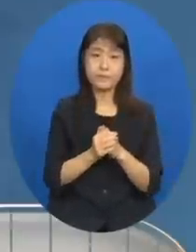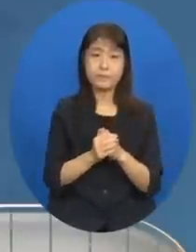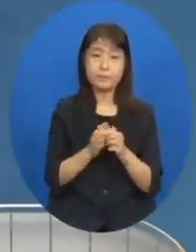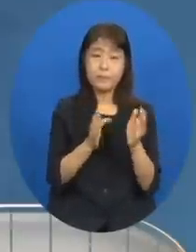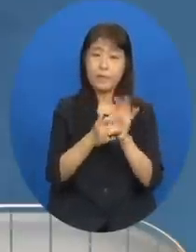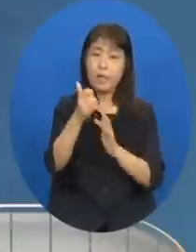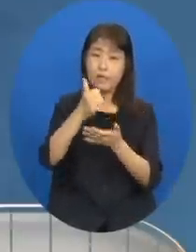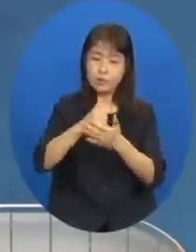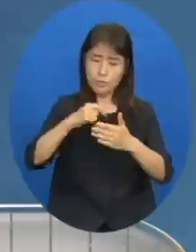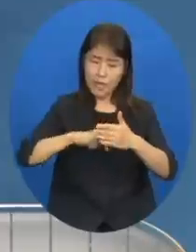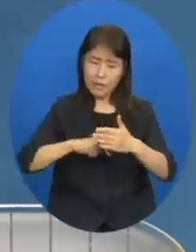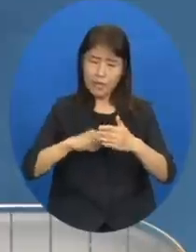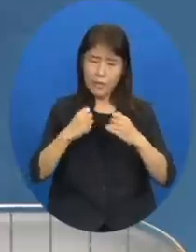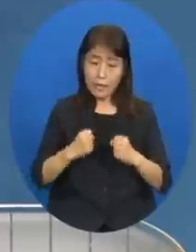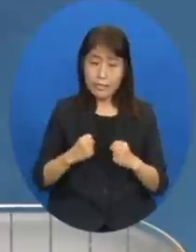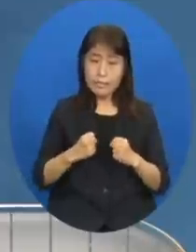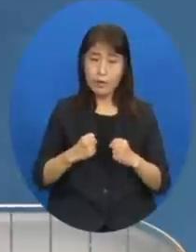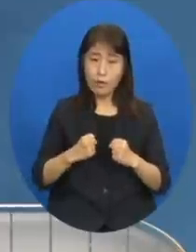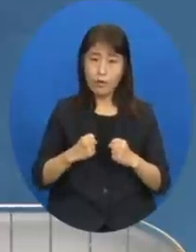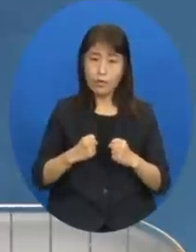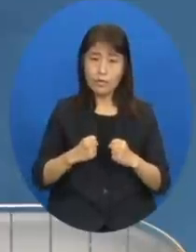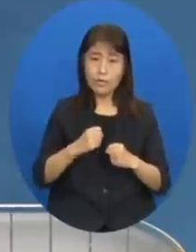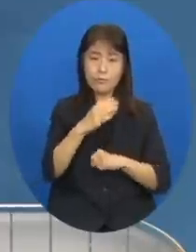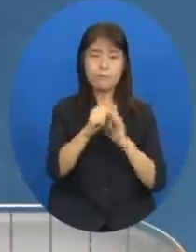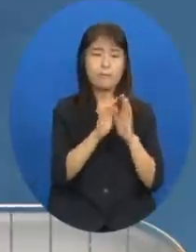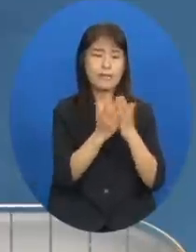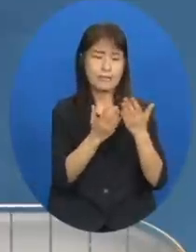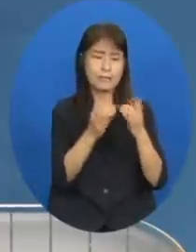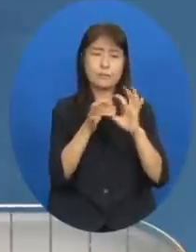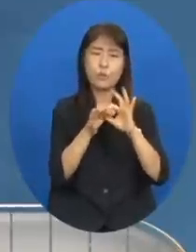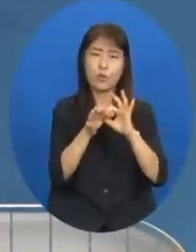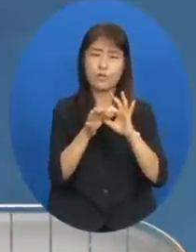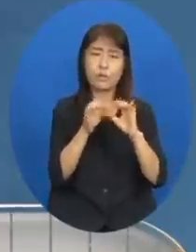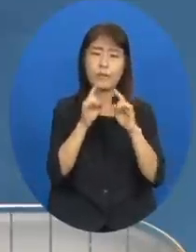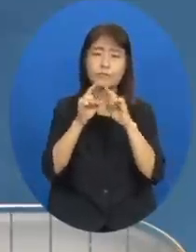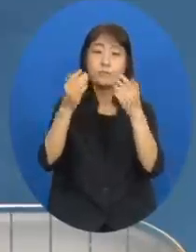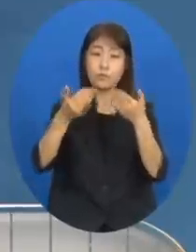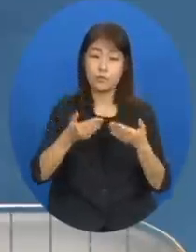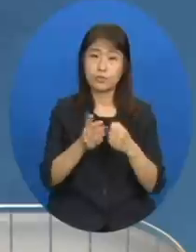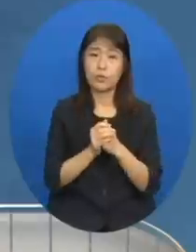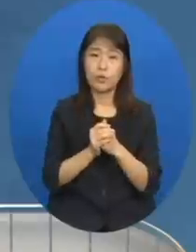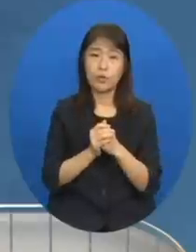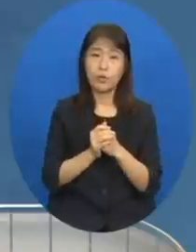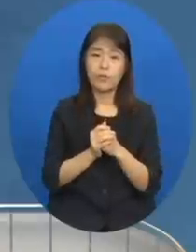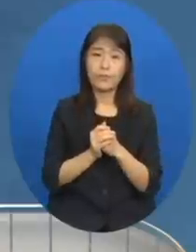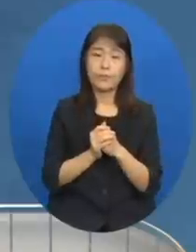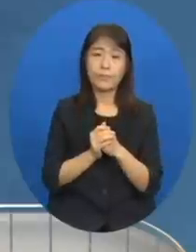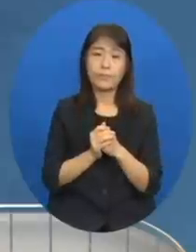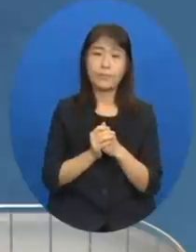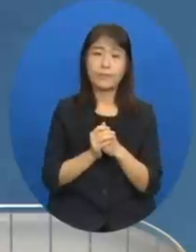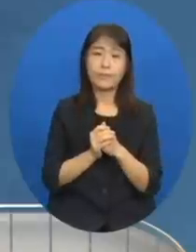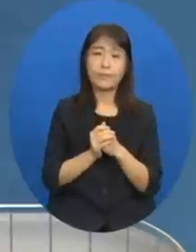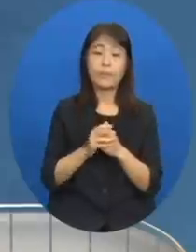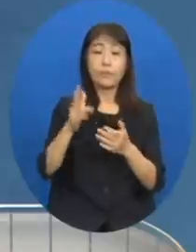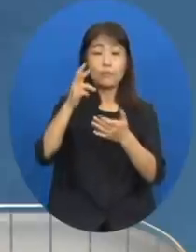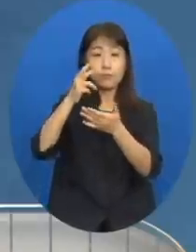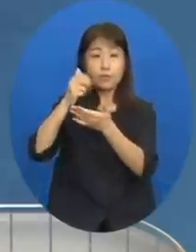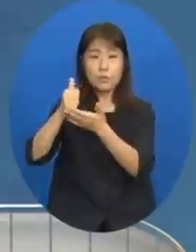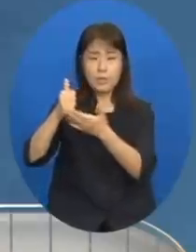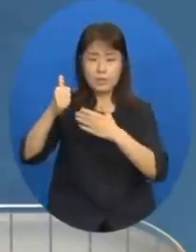엄청나고 놀라운 은혜를 우리가 누리기 전에 우리가 먼저 해야 될 일이 있는데 주님이